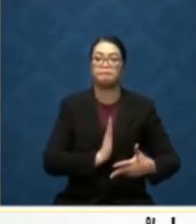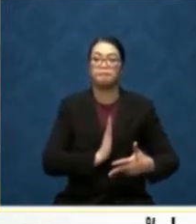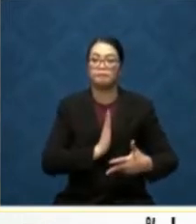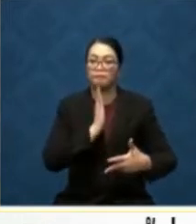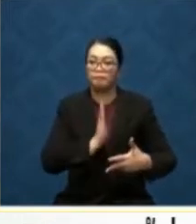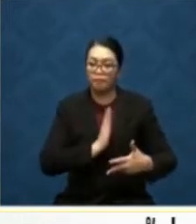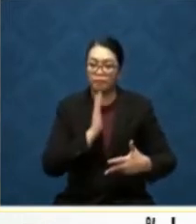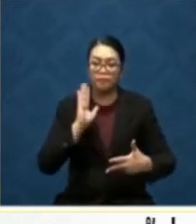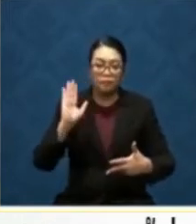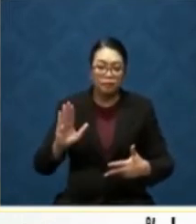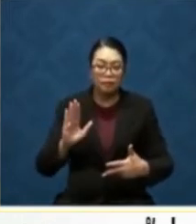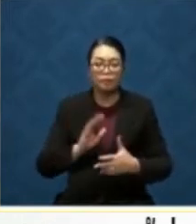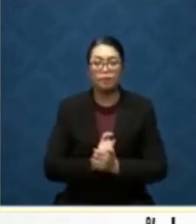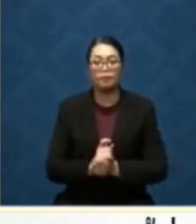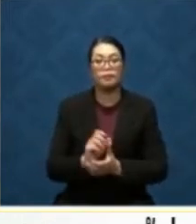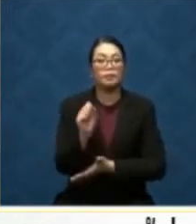านะ